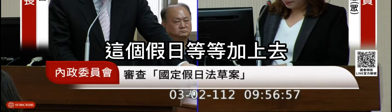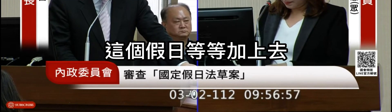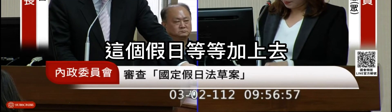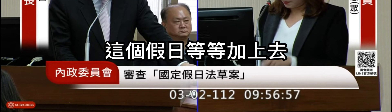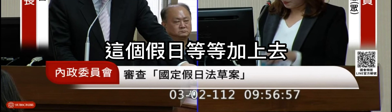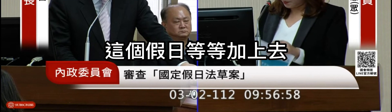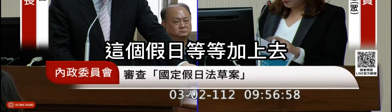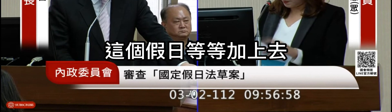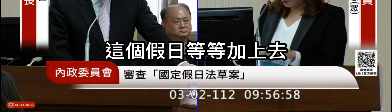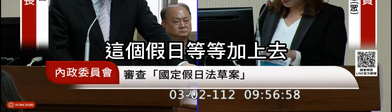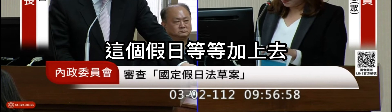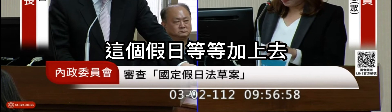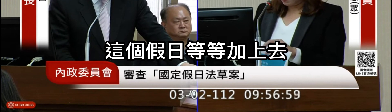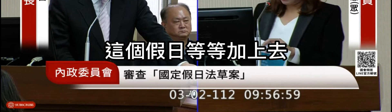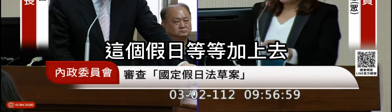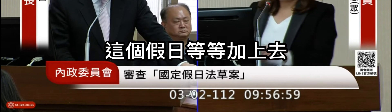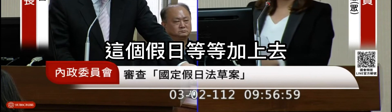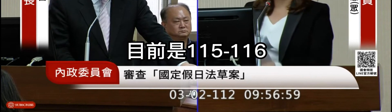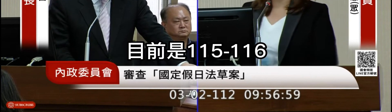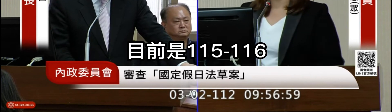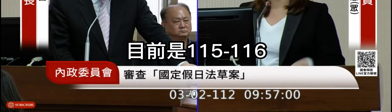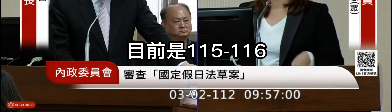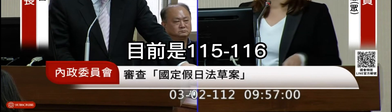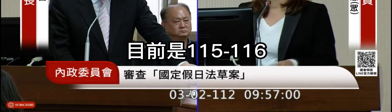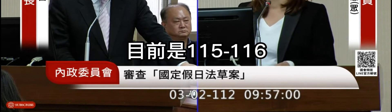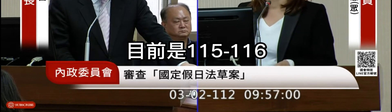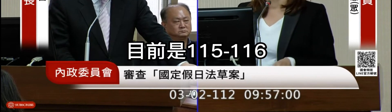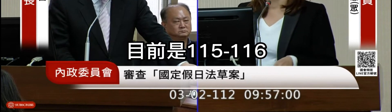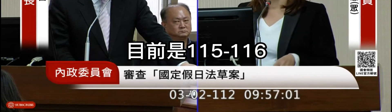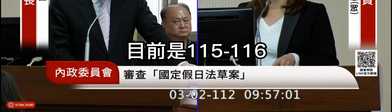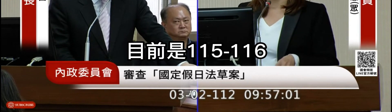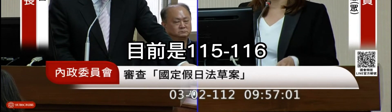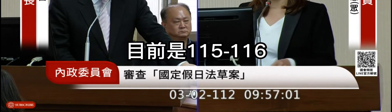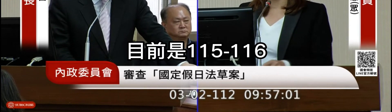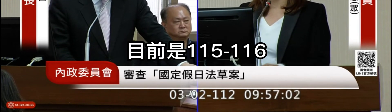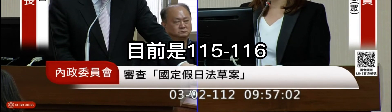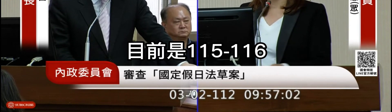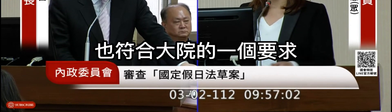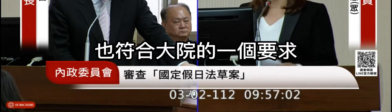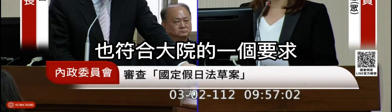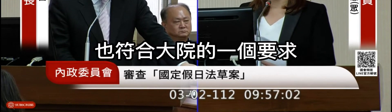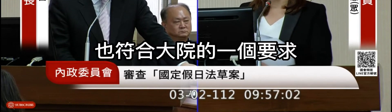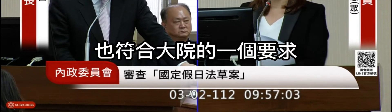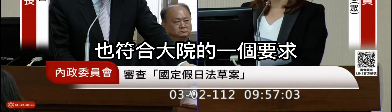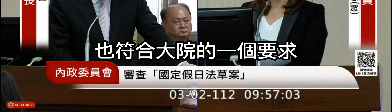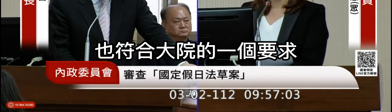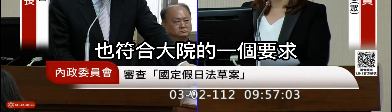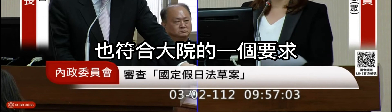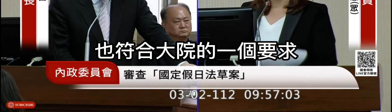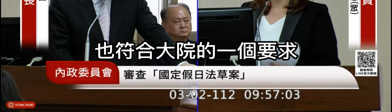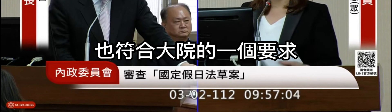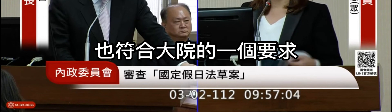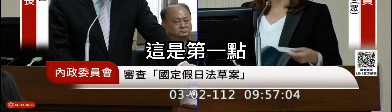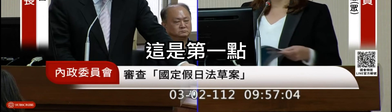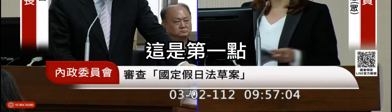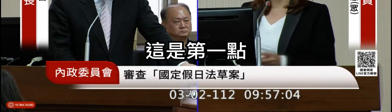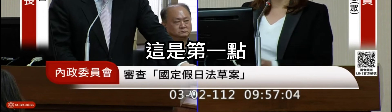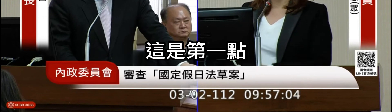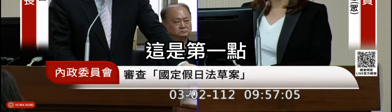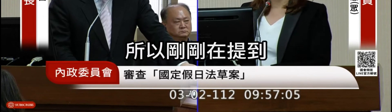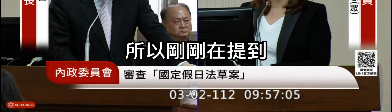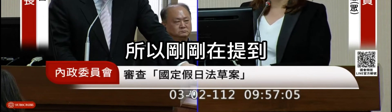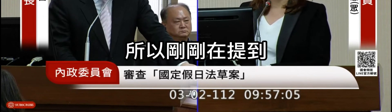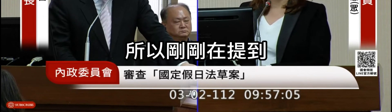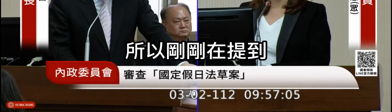这个假日等等加上去，目前是115到116，好，也符合大院的一个要求，这是第一